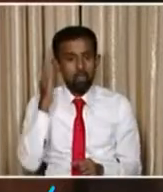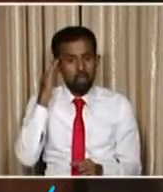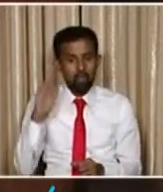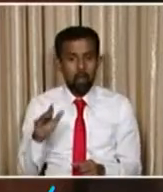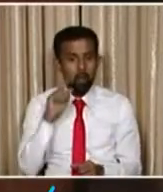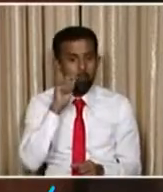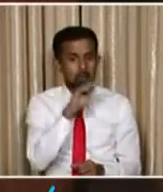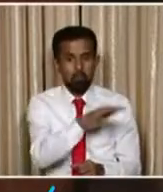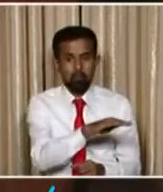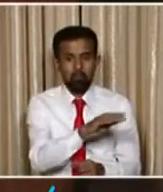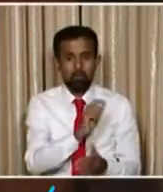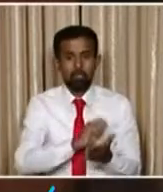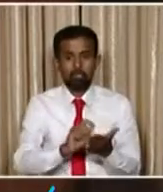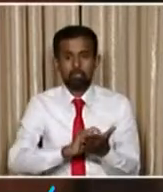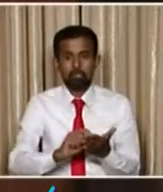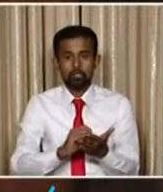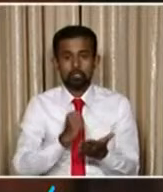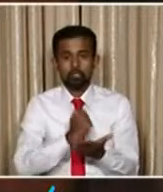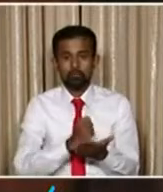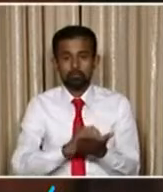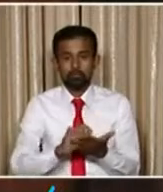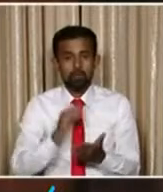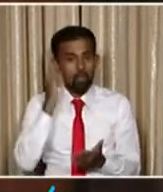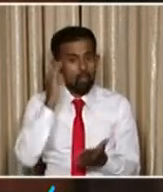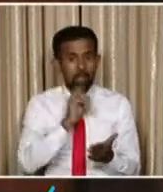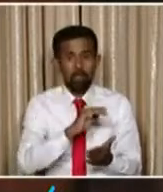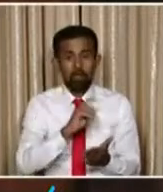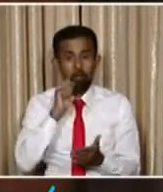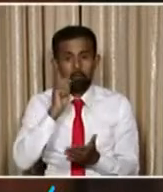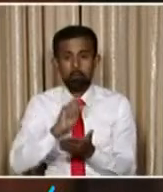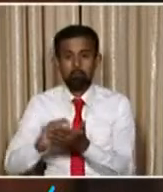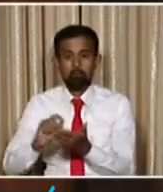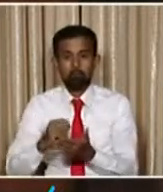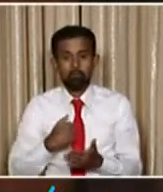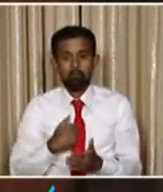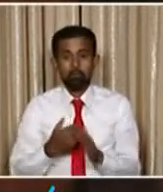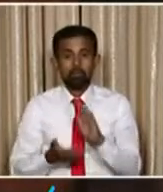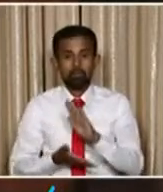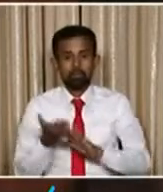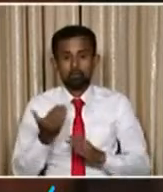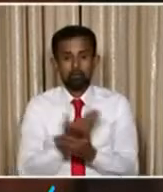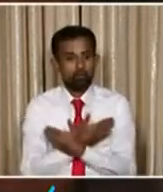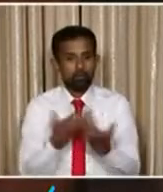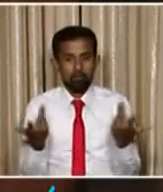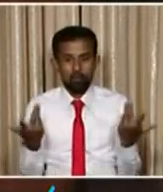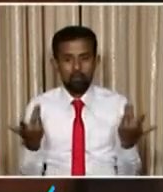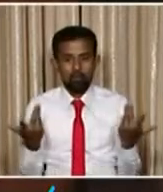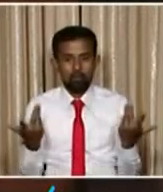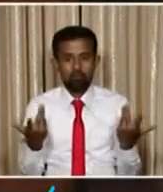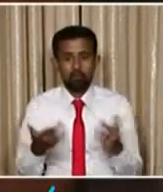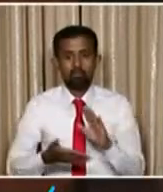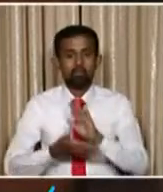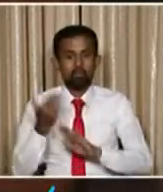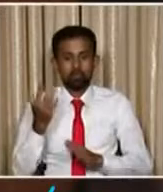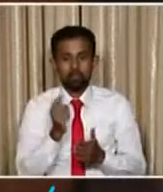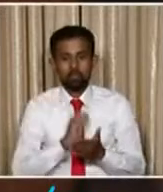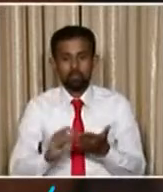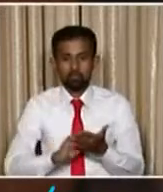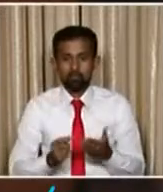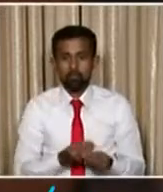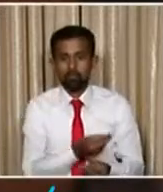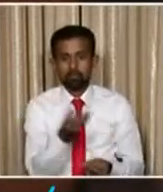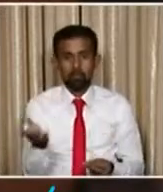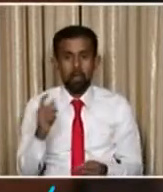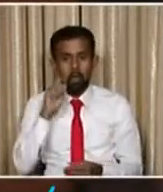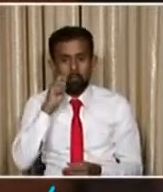ළමයෙකුයි පිරිමි ළමයෙකුයි ලියුම් ලියා ගන්නවලු ගෑනු ළමයා ලියනවලු පිරිමි ළමයාට I hate you මම ඔයාට ආදරේ නැහැ මම ඔයත් එක්ක තරහයි කියලා ලියුමක් ලියනවලු.